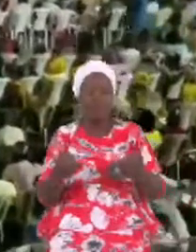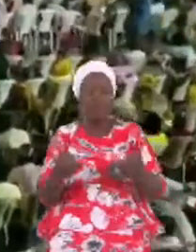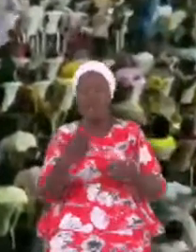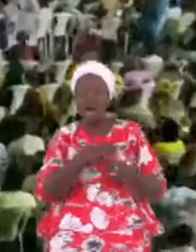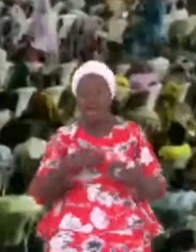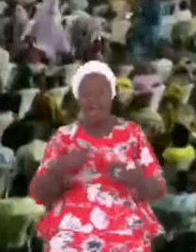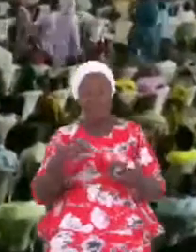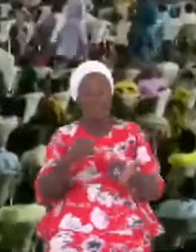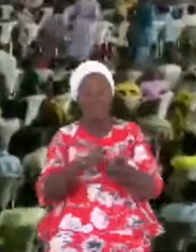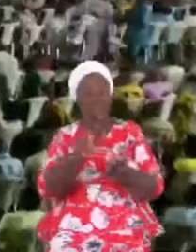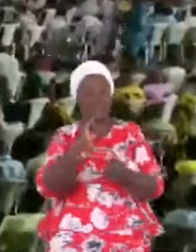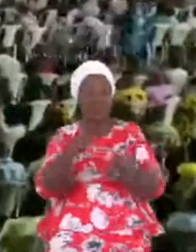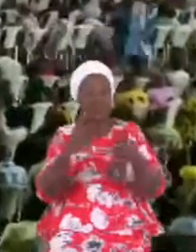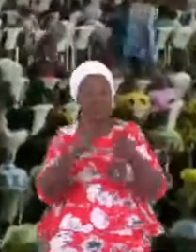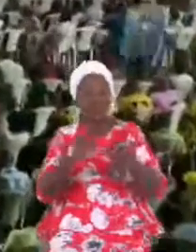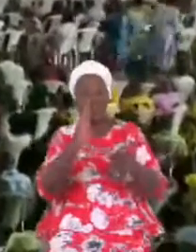d'être faite.